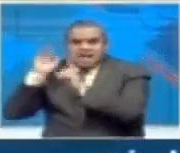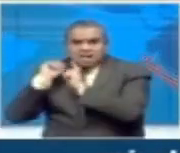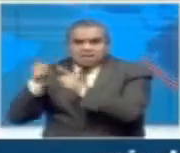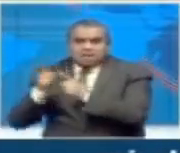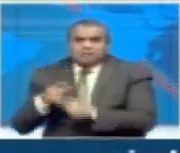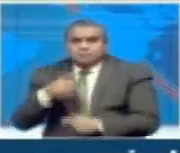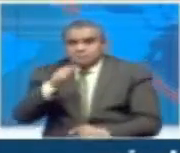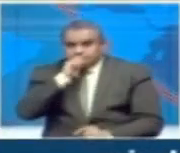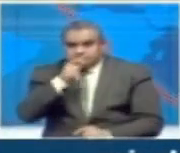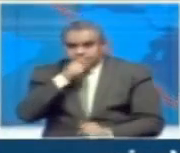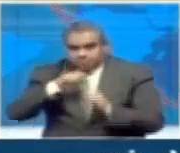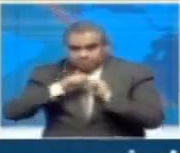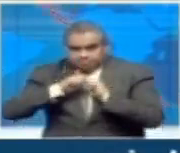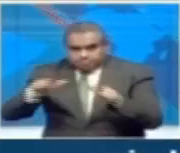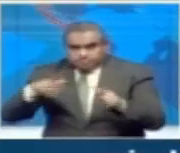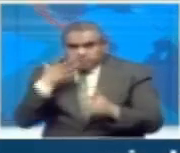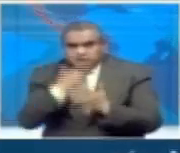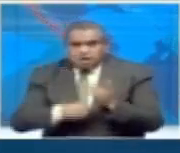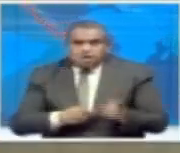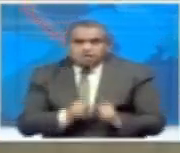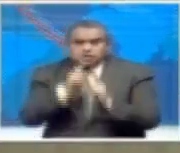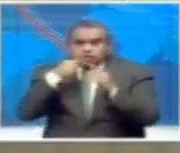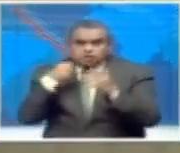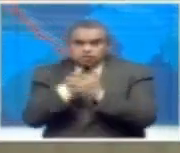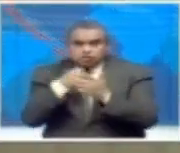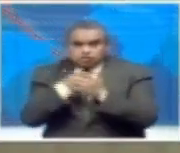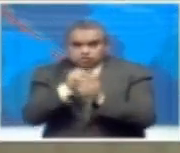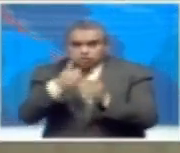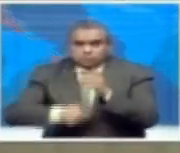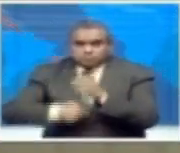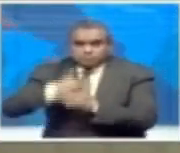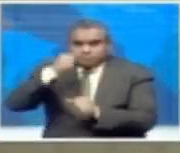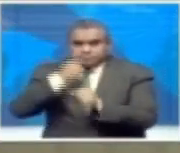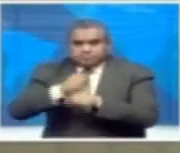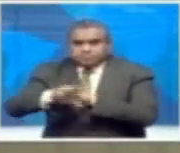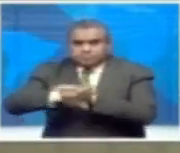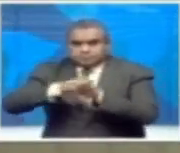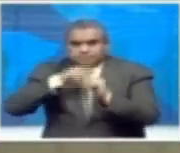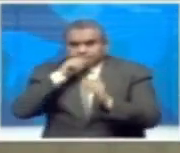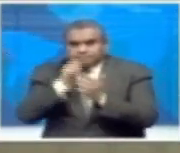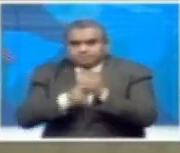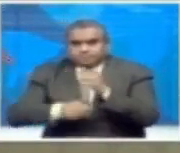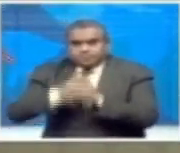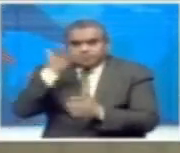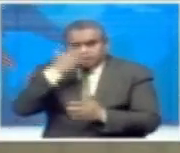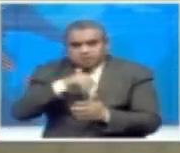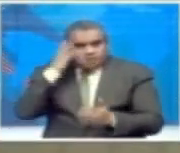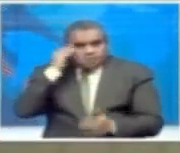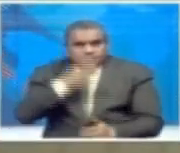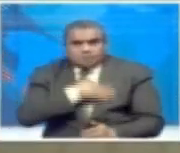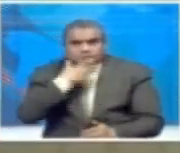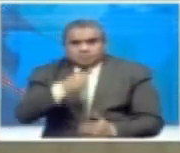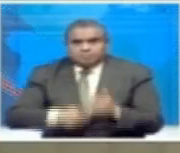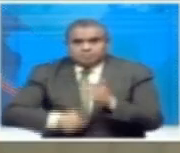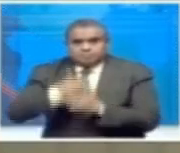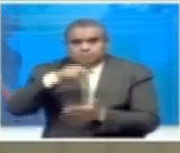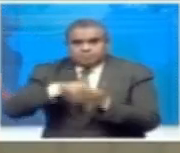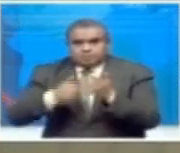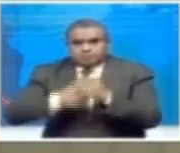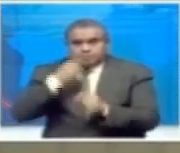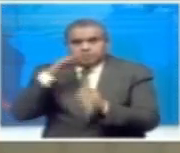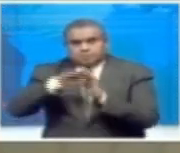تكريم أبناء الشهداء في مختلف المراحل الدراسية هو تكريم للشهداء الذين ضحوا بأرواحهم في سبيل استقرار وأمن هذا